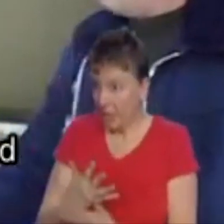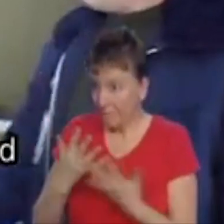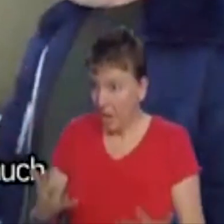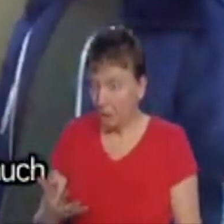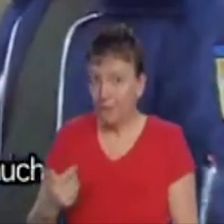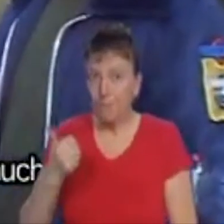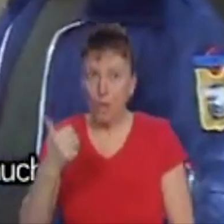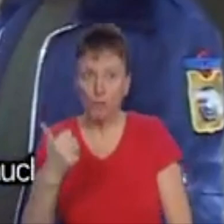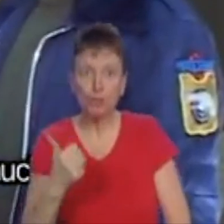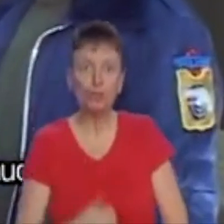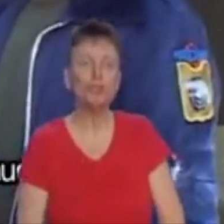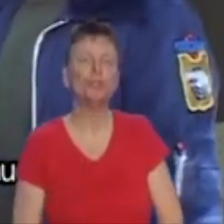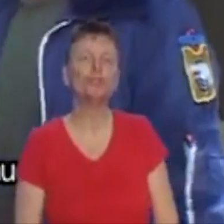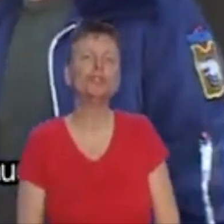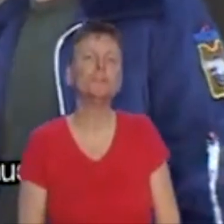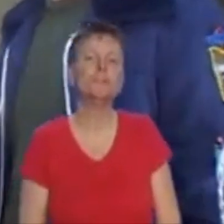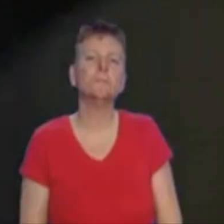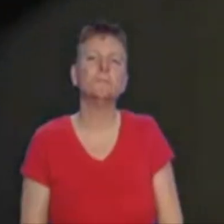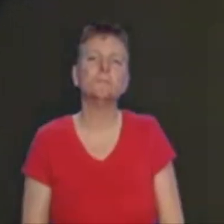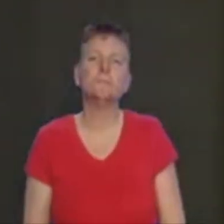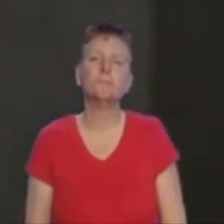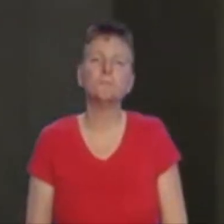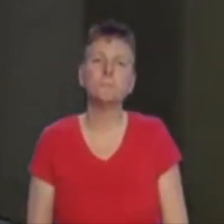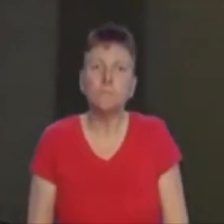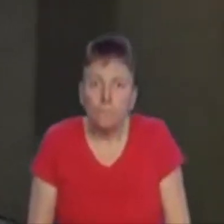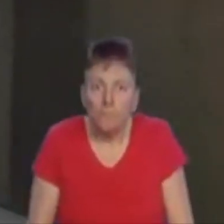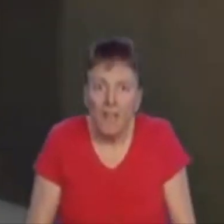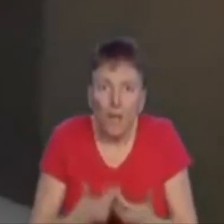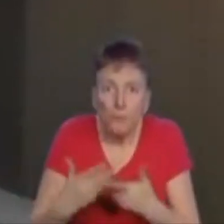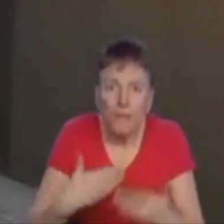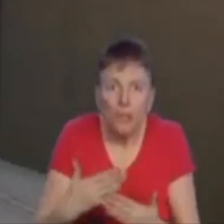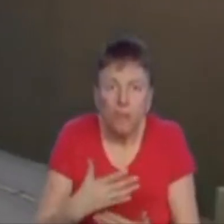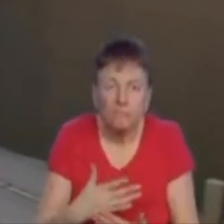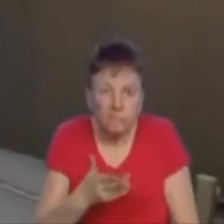Félicitations. Merci bien, Félicitations. merci bien. How'd you get on, Hotshot? I killed